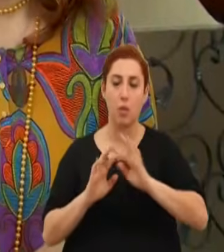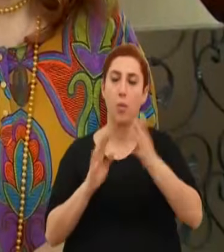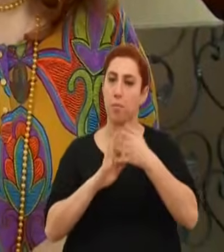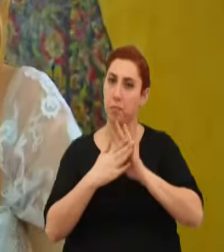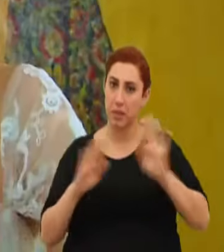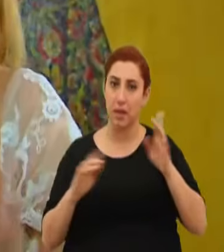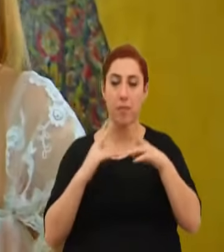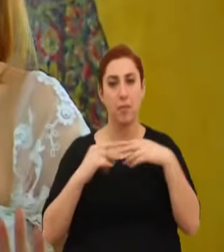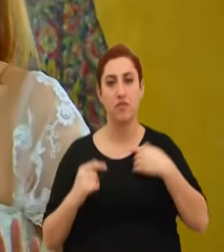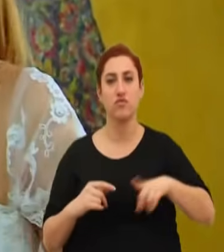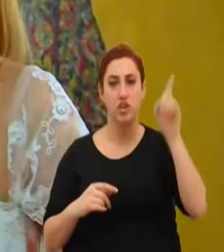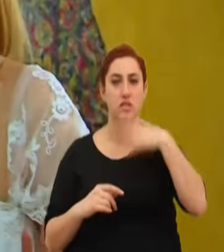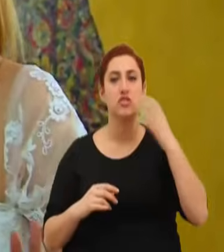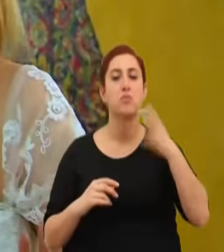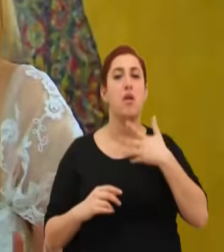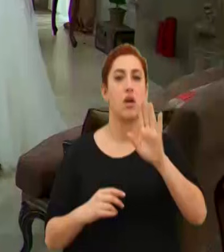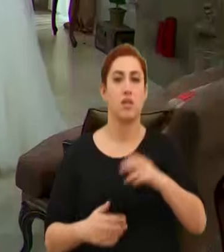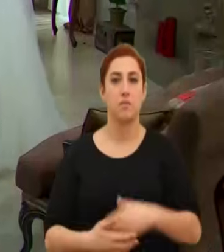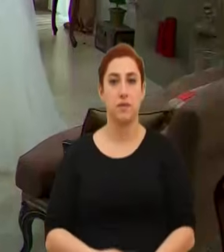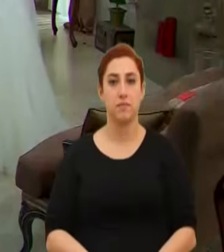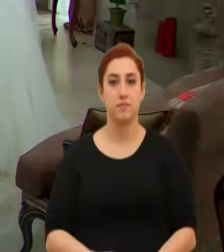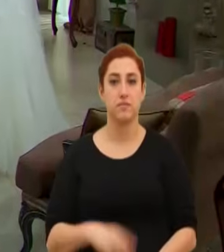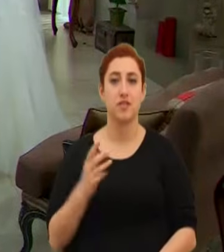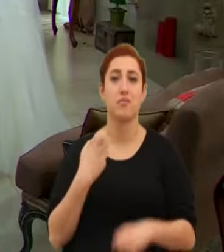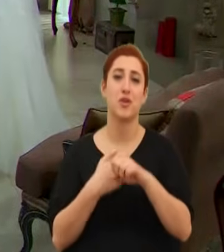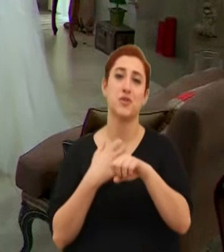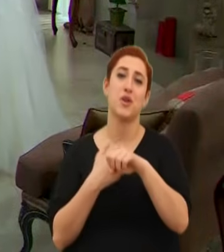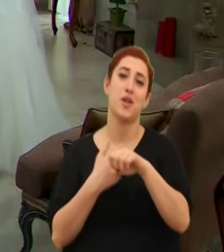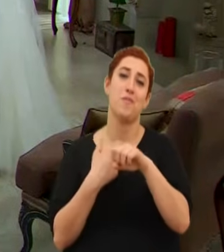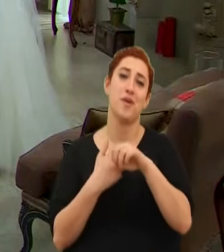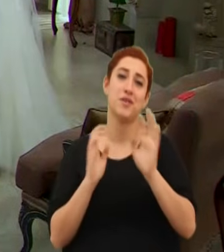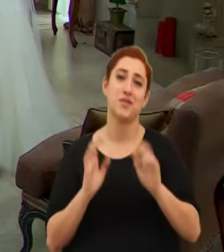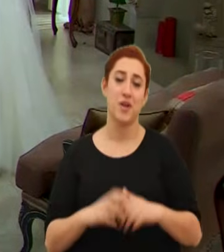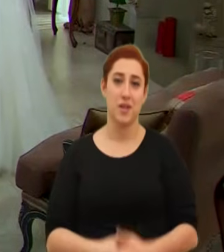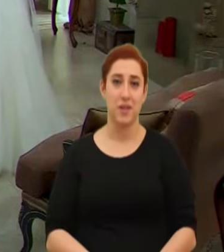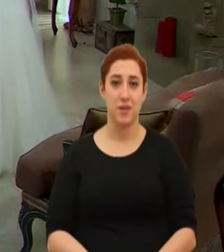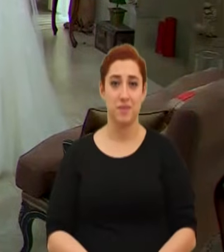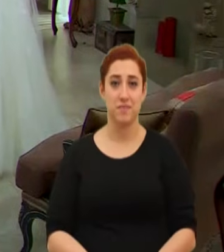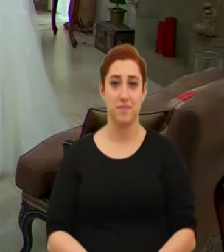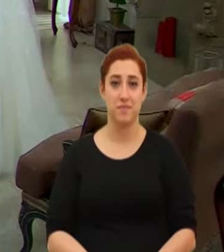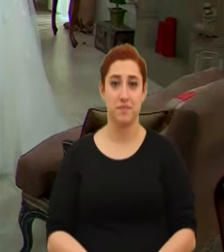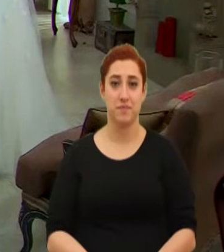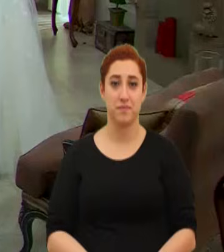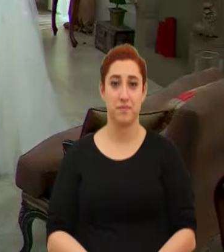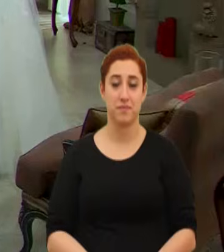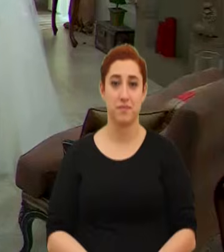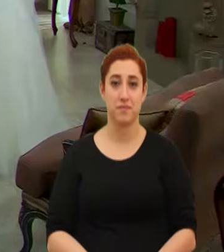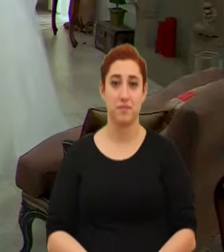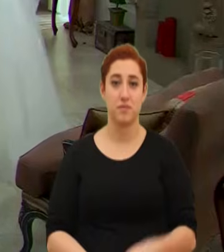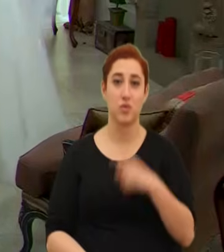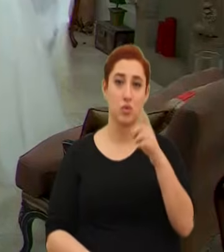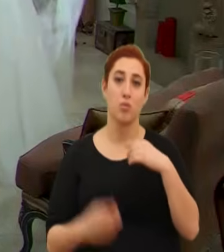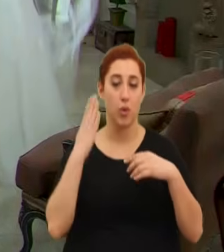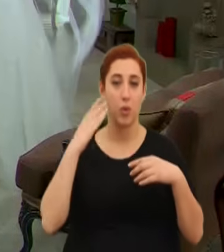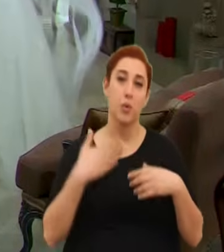Onları halledelim hemen çıkarız anneşkocuğum hiç merak etme. Hadi, ay maşallah maşallah maşallah. Şunu